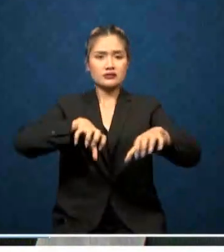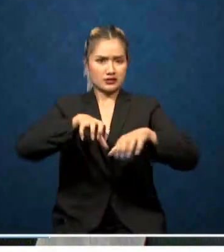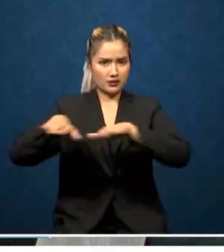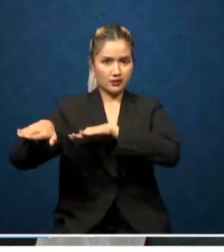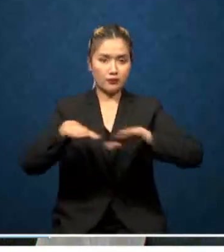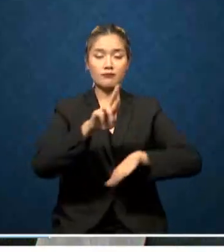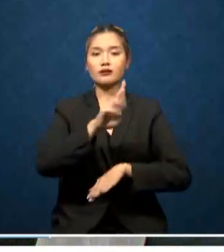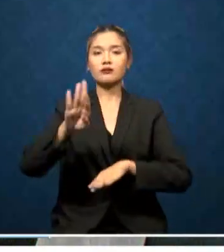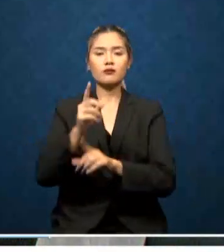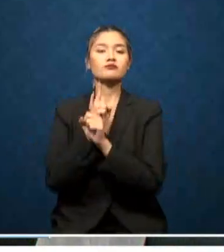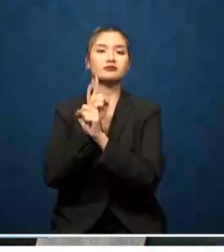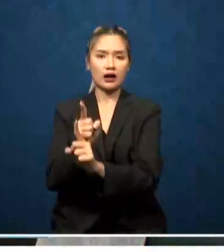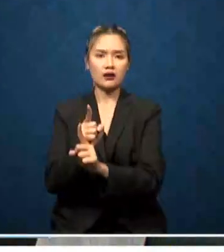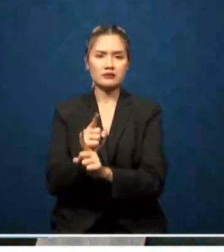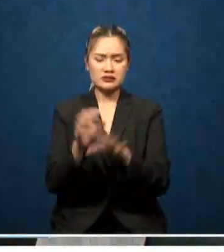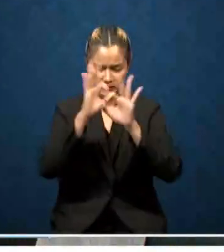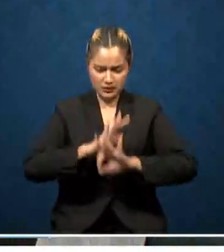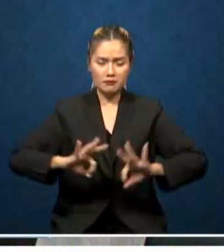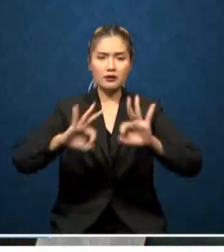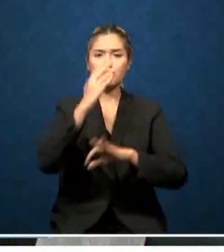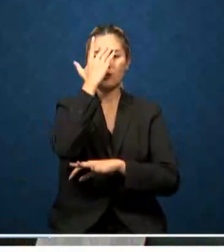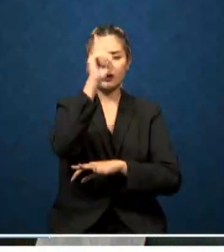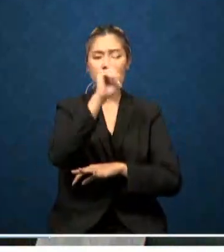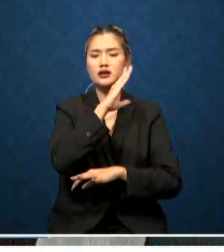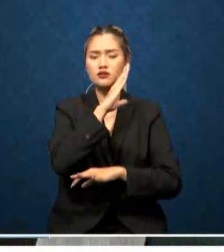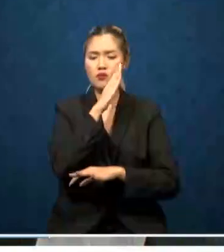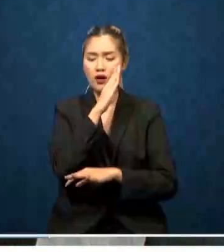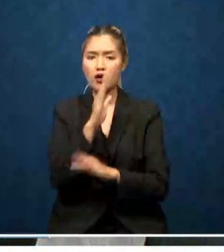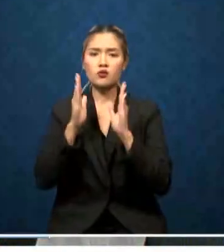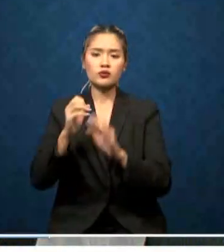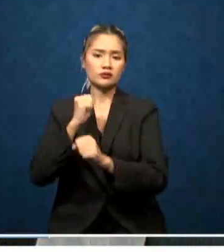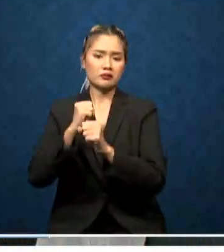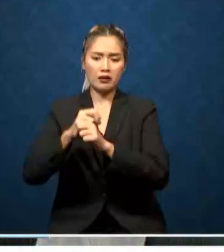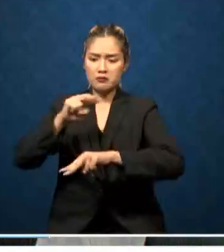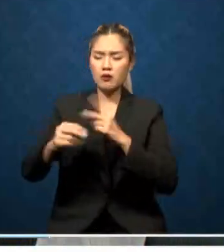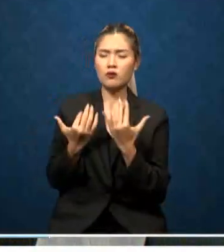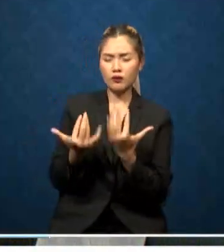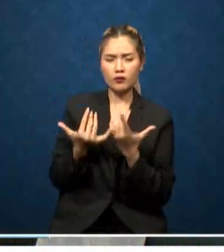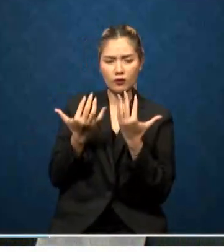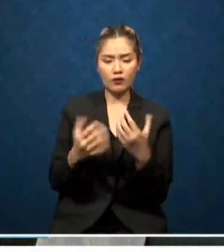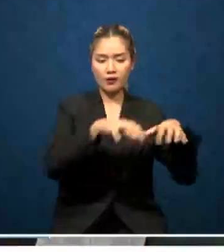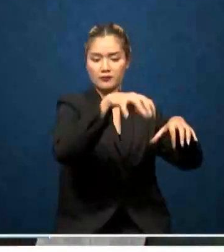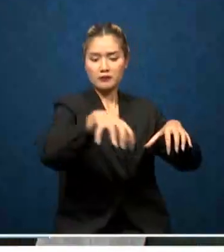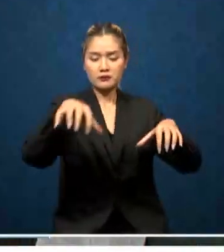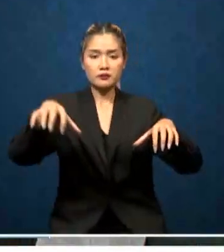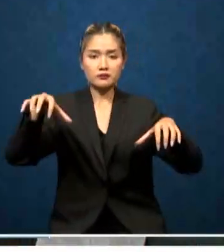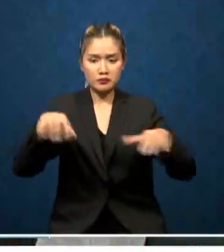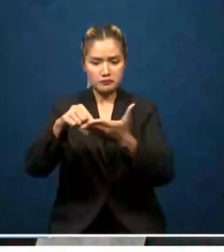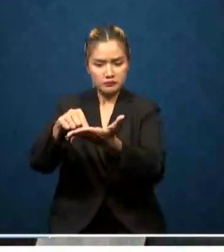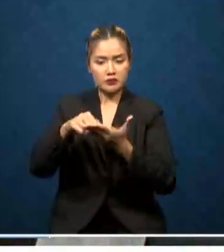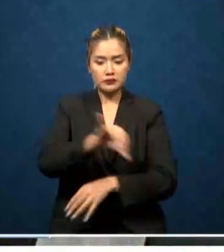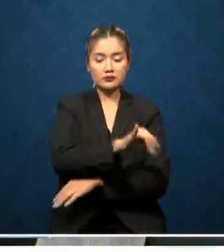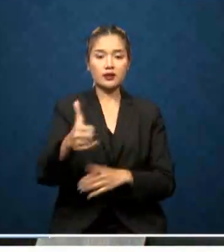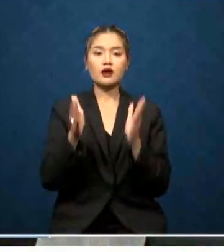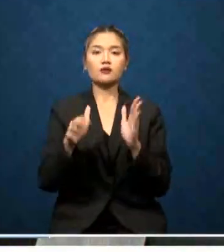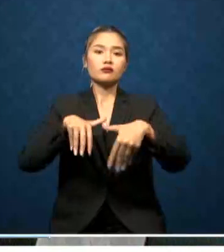ากนะครับผู้ตรวจการแผ่นดินเนี่ยอาจจะไม่รอให้หน่วยงานต่างๆให้ผู้เดือดร้อนเนี่ยน